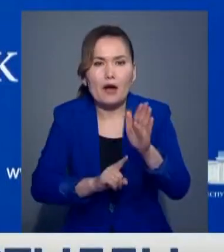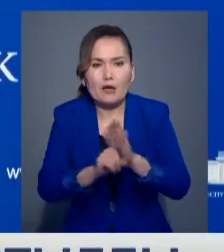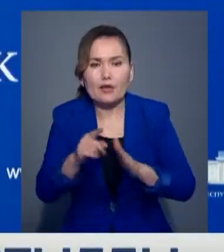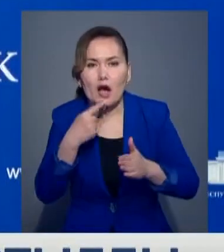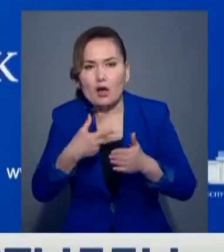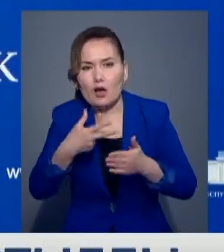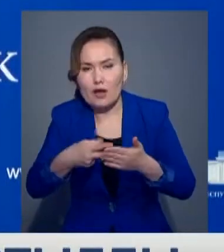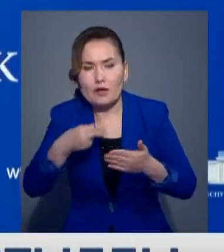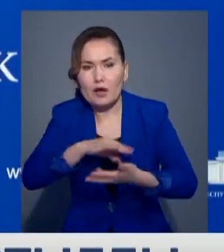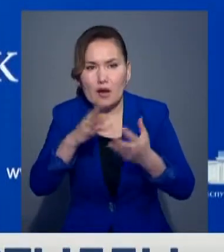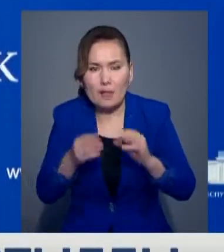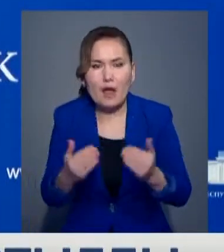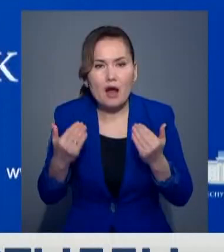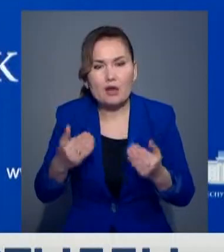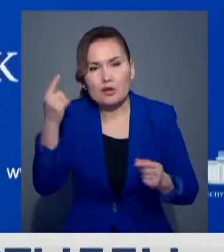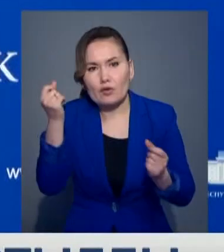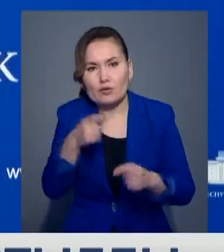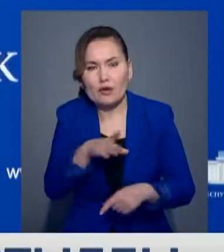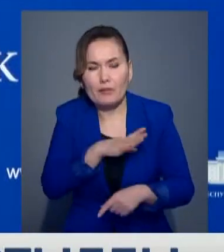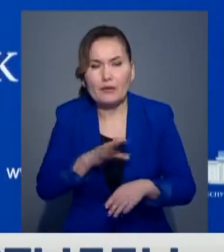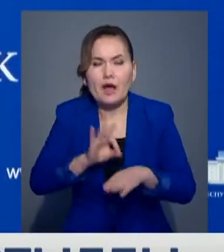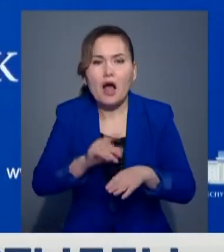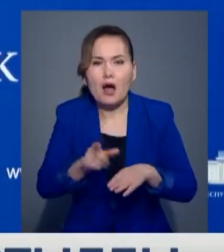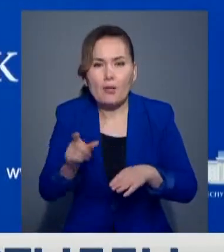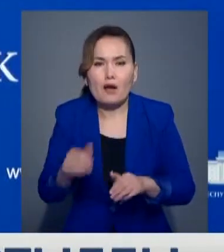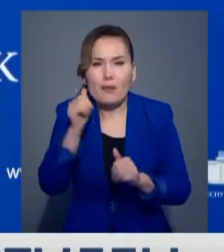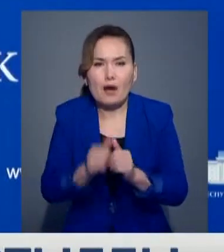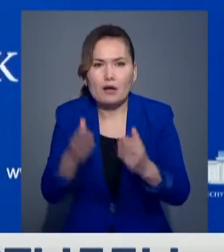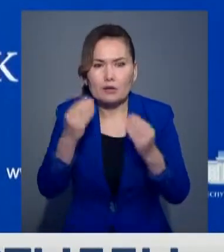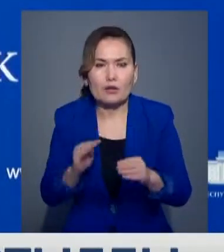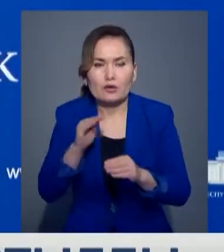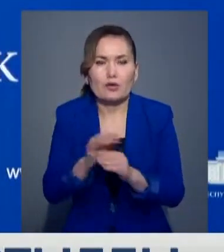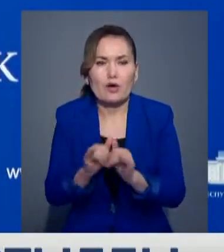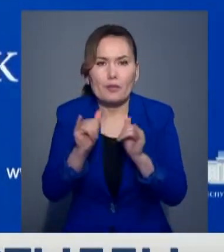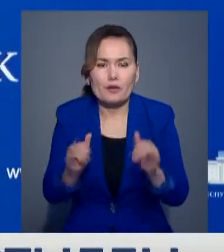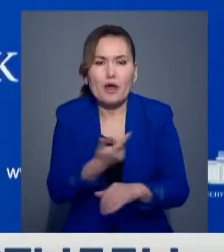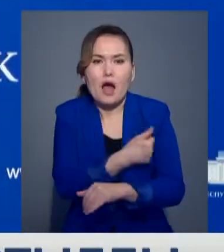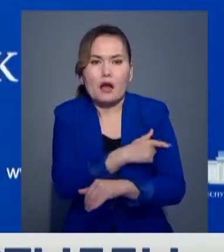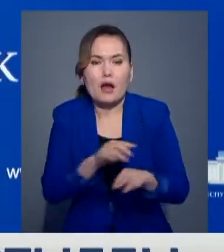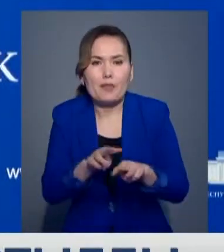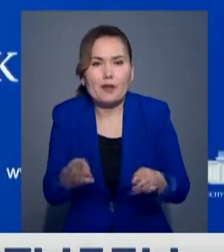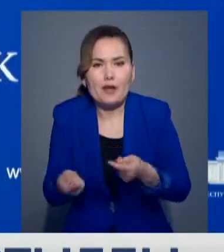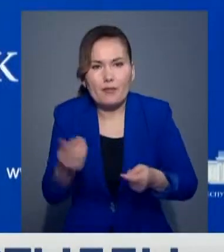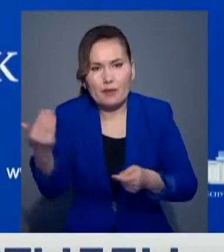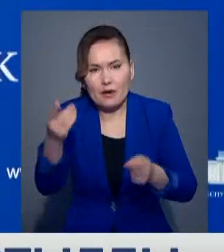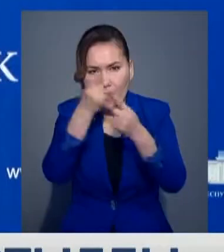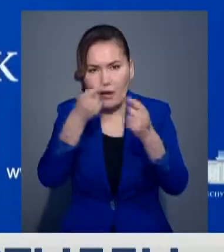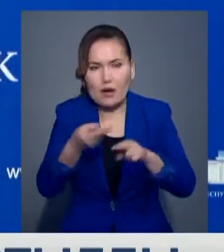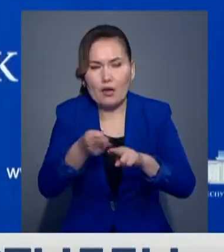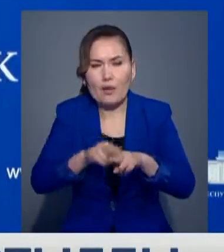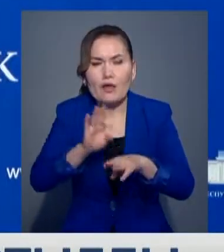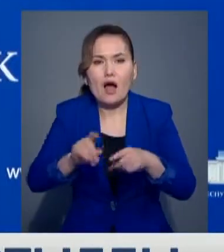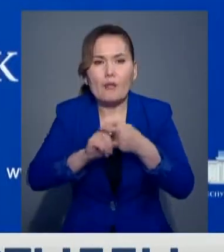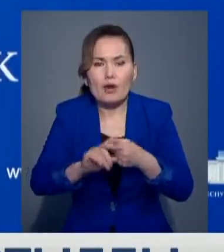сараптамалардың нәтижелері тек қазырғана белгілі болып отыр. Науқастар саны күн сайын артып келеді. Денсаулық сақтау министрлігінің мәліметінше, індеттің